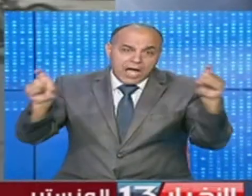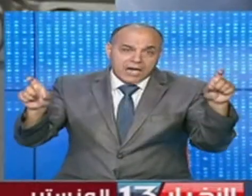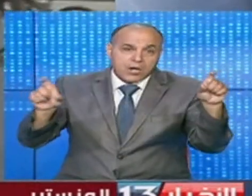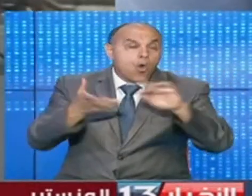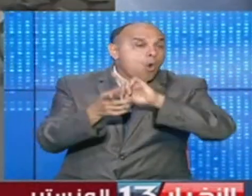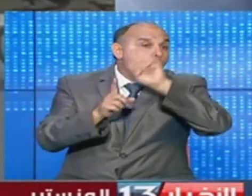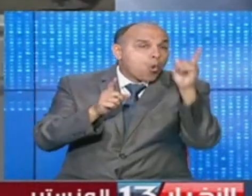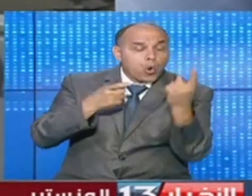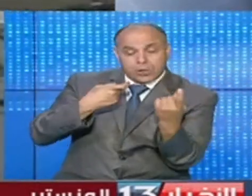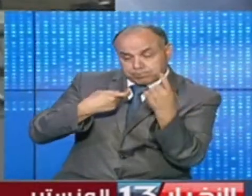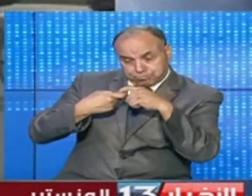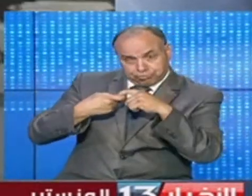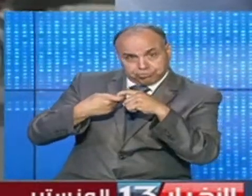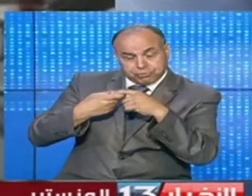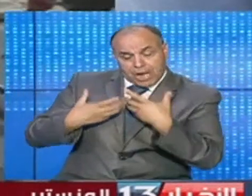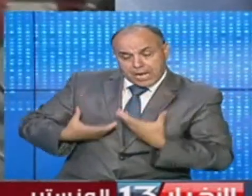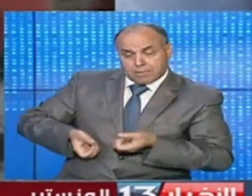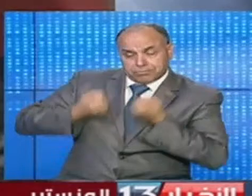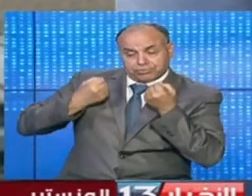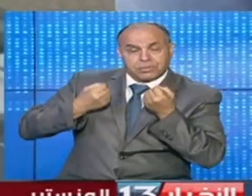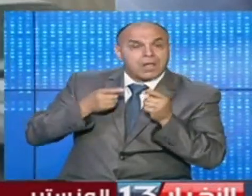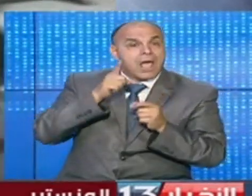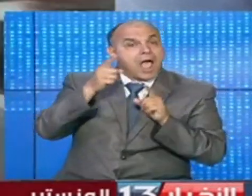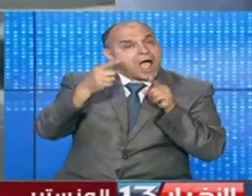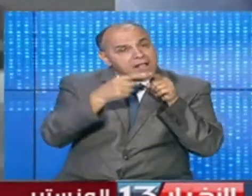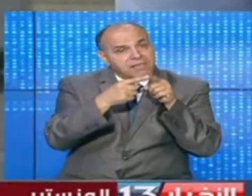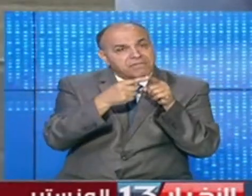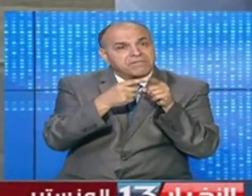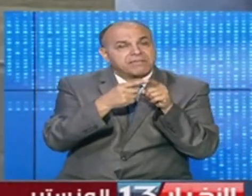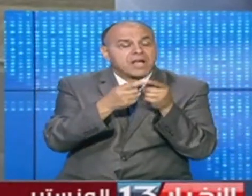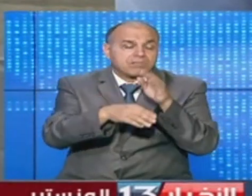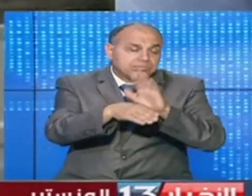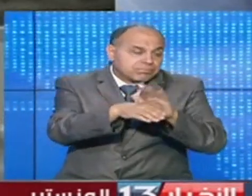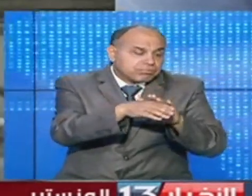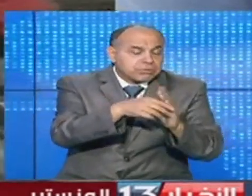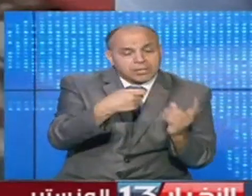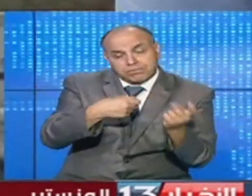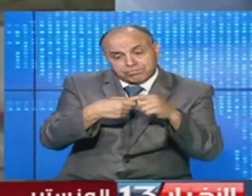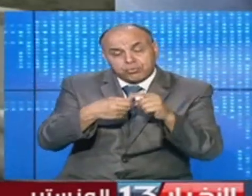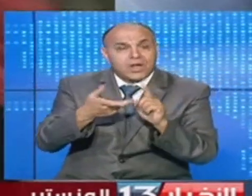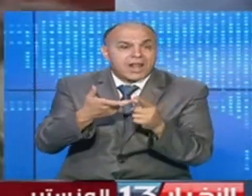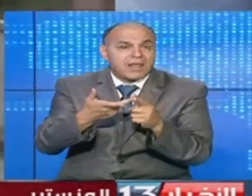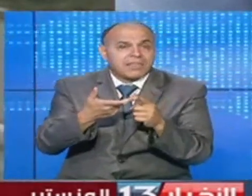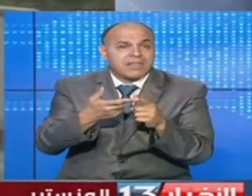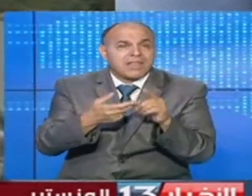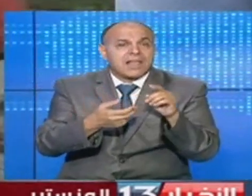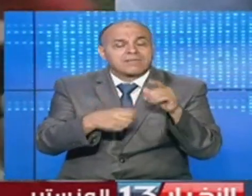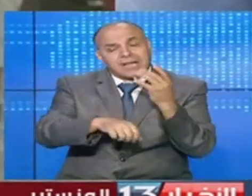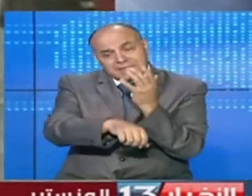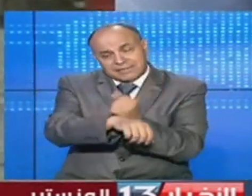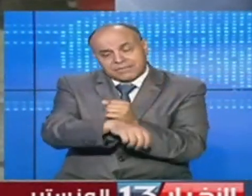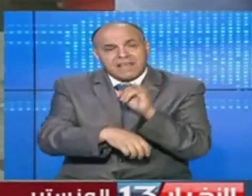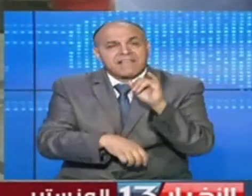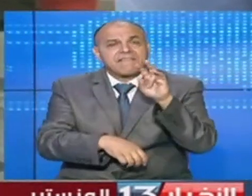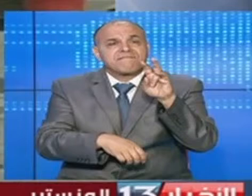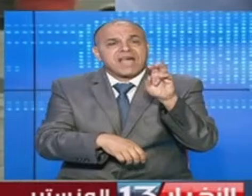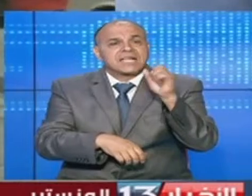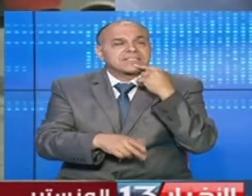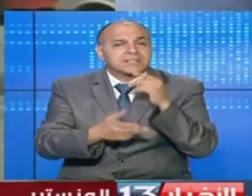كل سجل يمنع غايتها حث المواطنين على التسجيل بمنظومه التلقيح